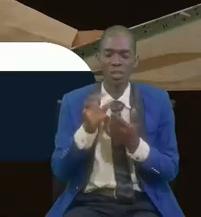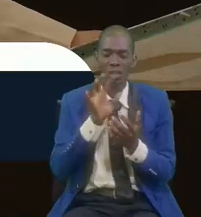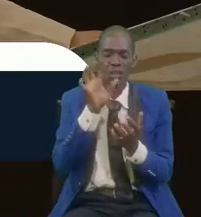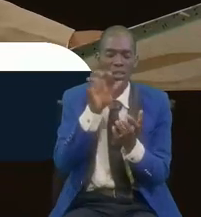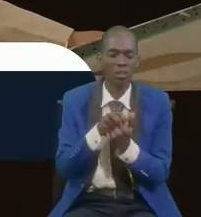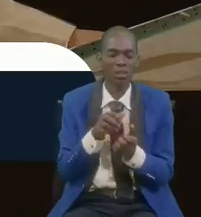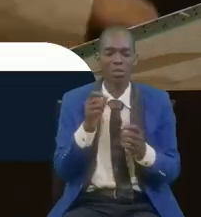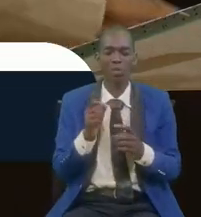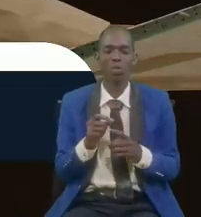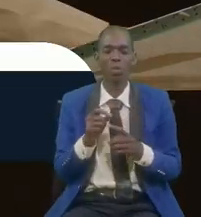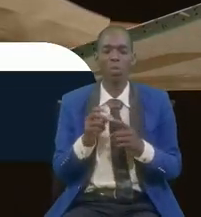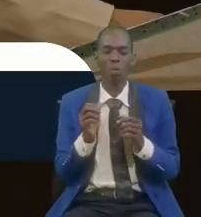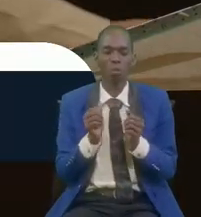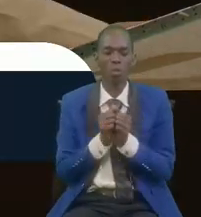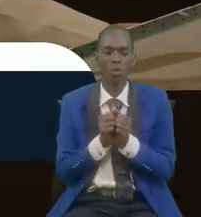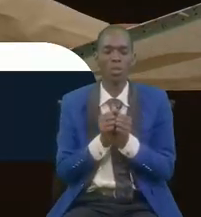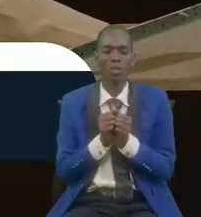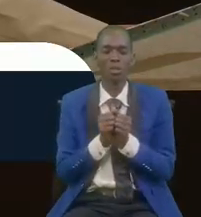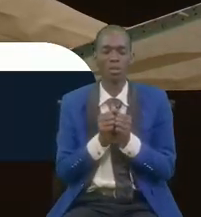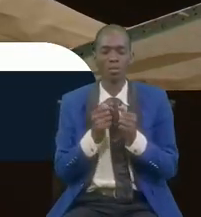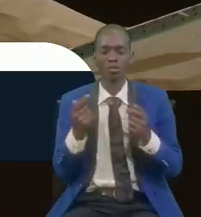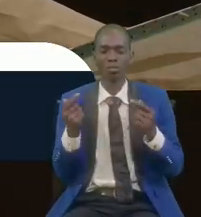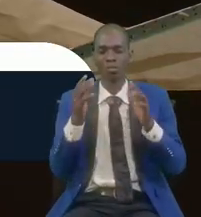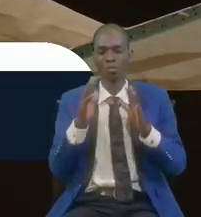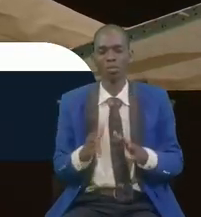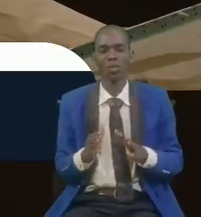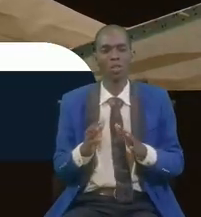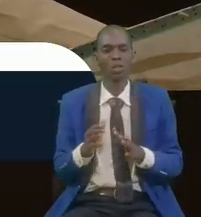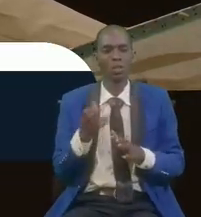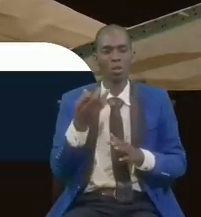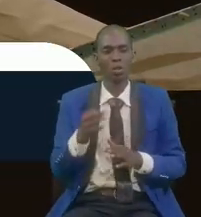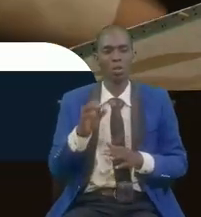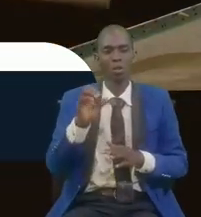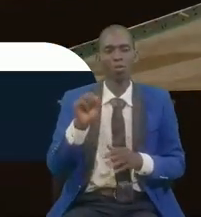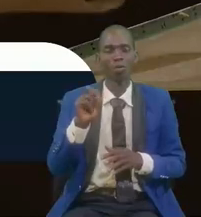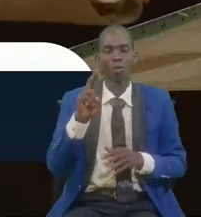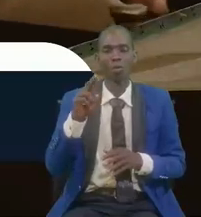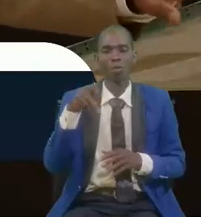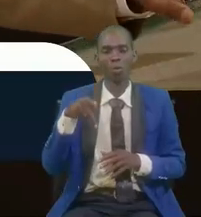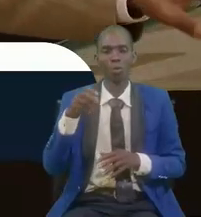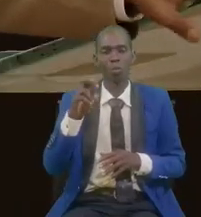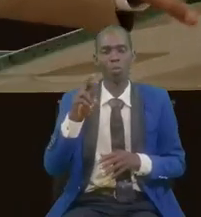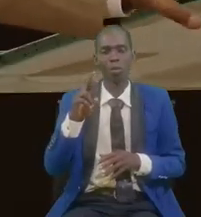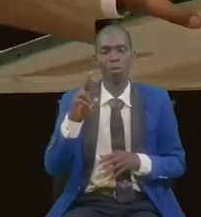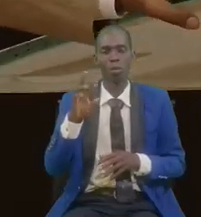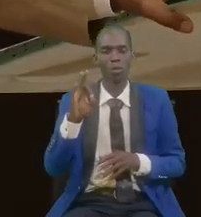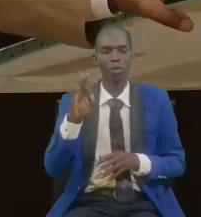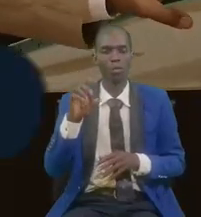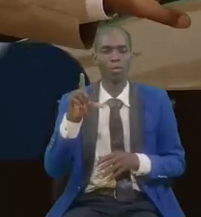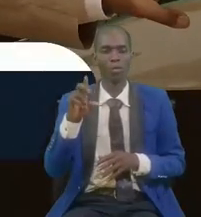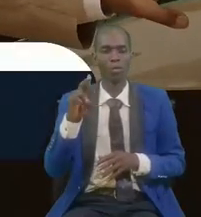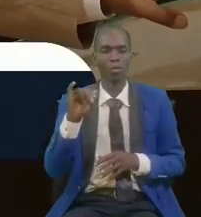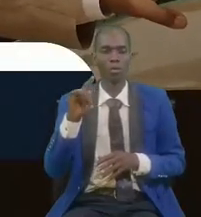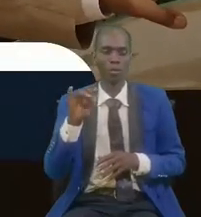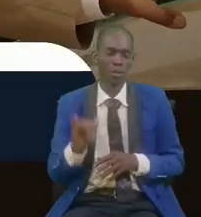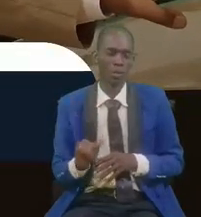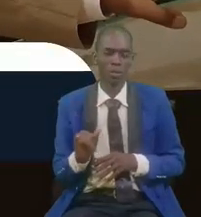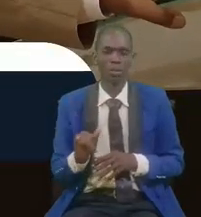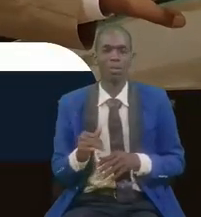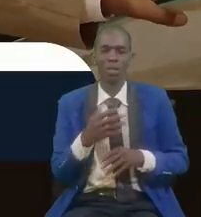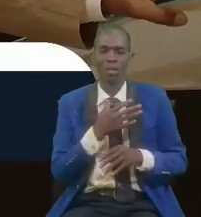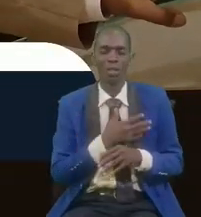la superfluité des pécheurs. Numéro 3, maintenir la